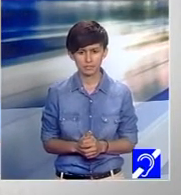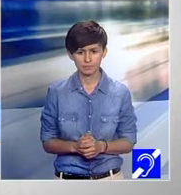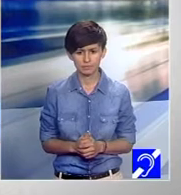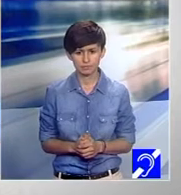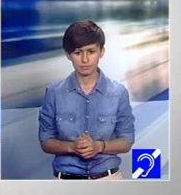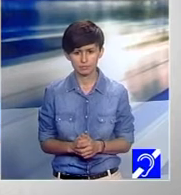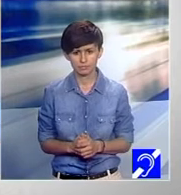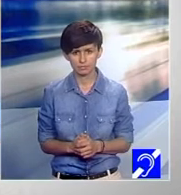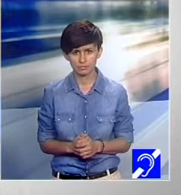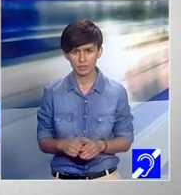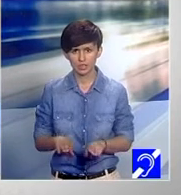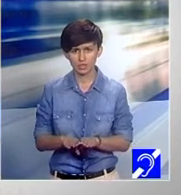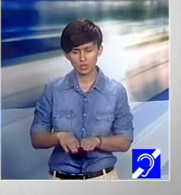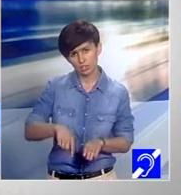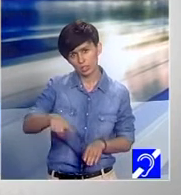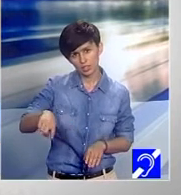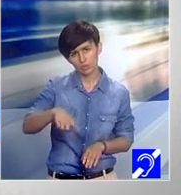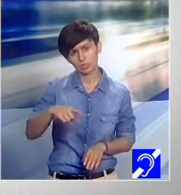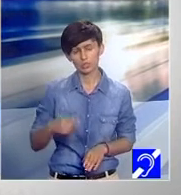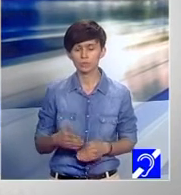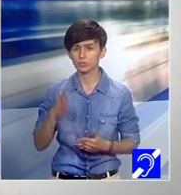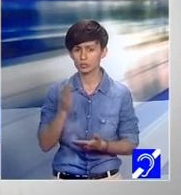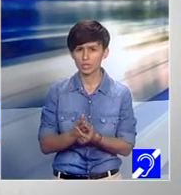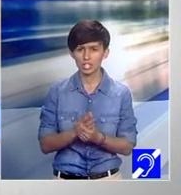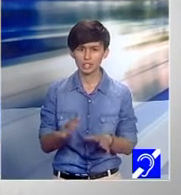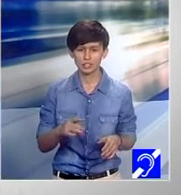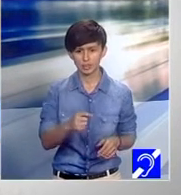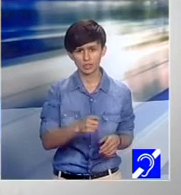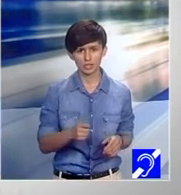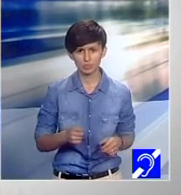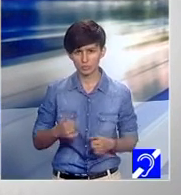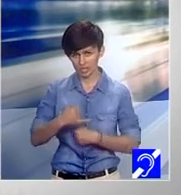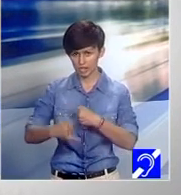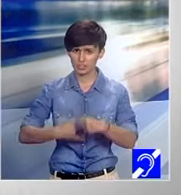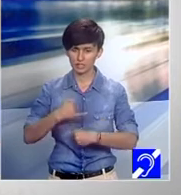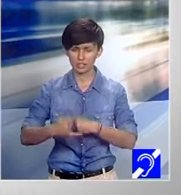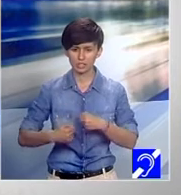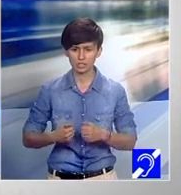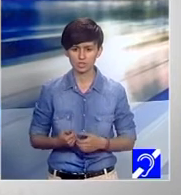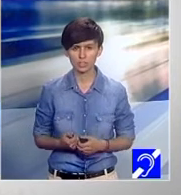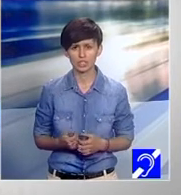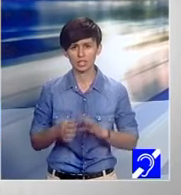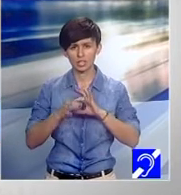nostru, Mihai Arsenie, a finalizat un proiect internațional dedicat cu